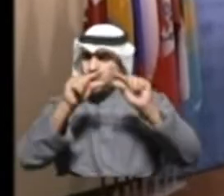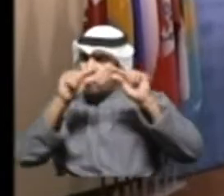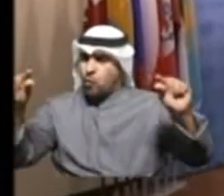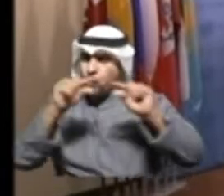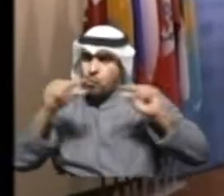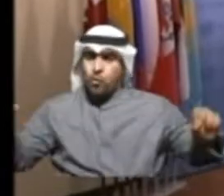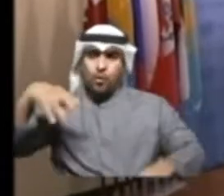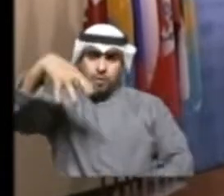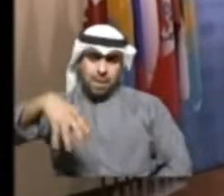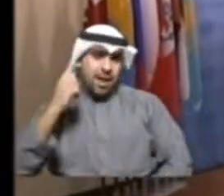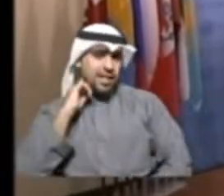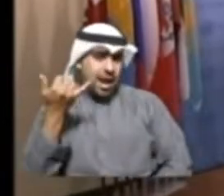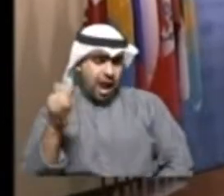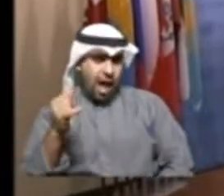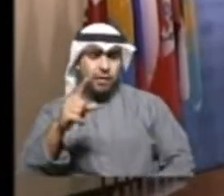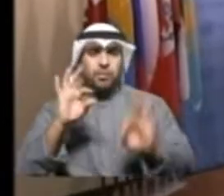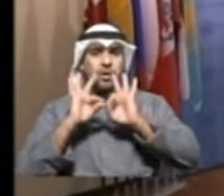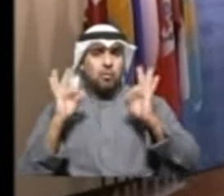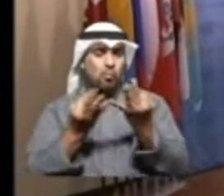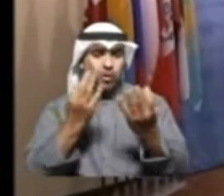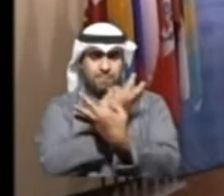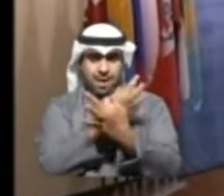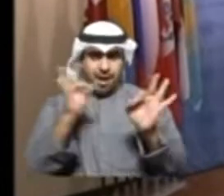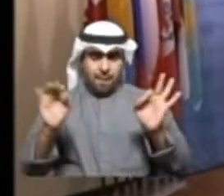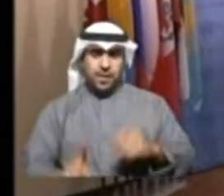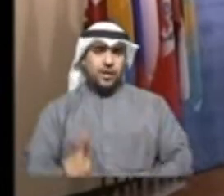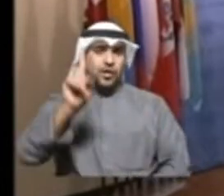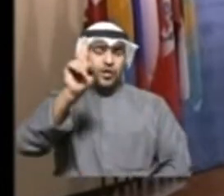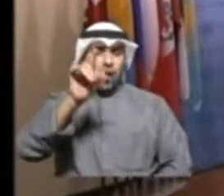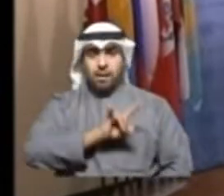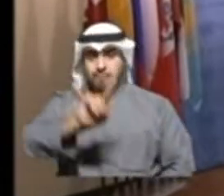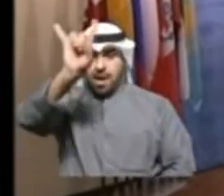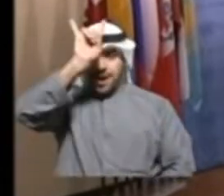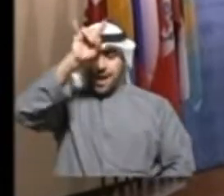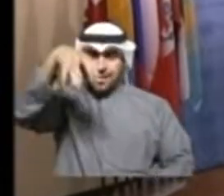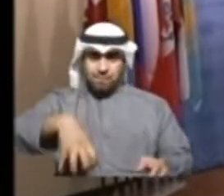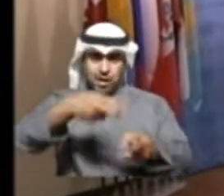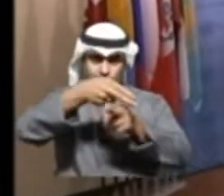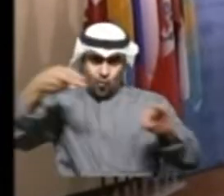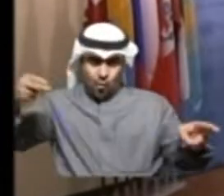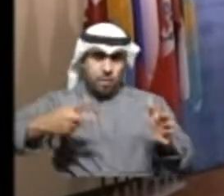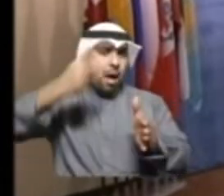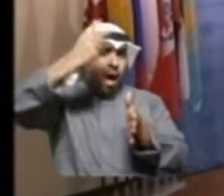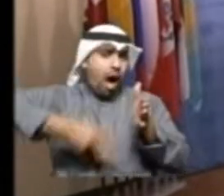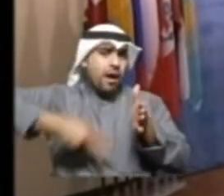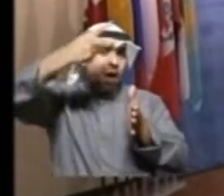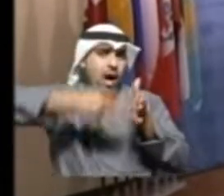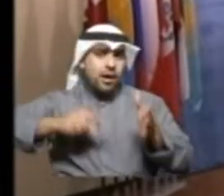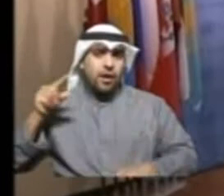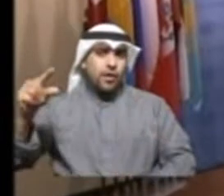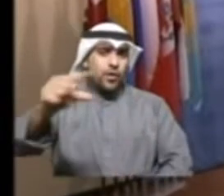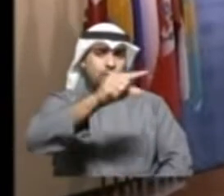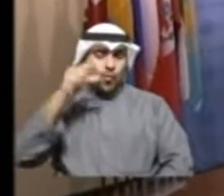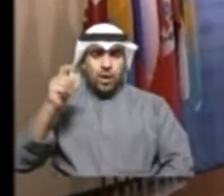دولة الكويت لمجلس الأمن الدولي، والذي سيتضمن العديد من القرارات الدولية والبيانات الرئاسية